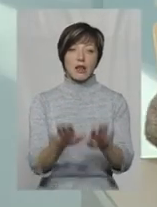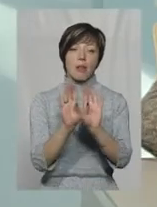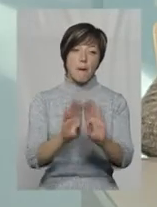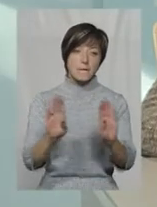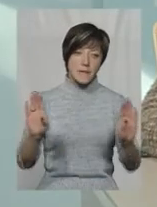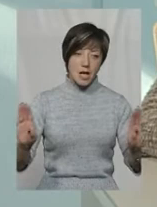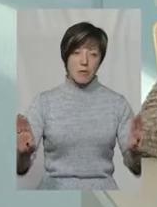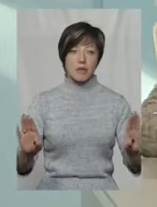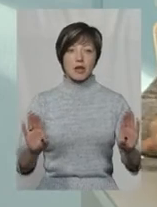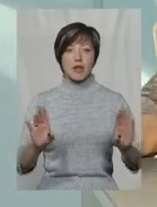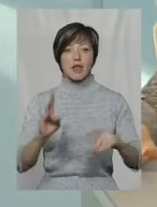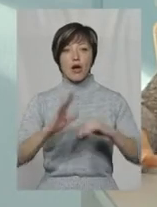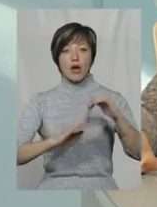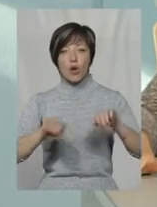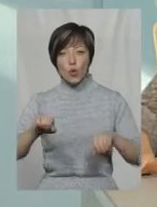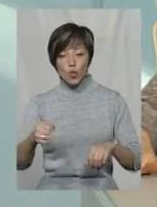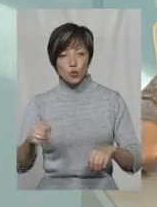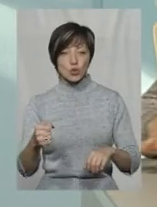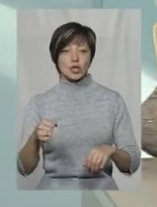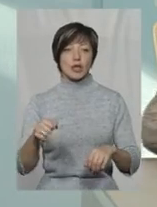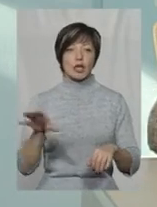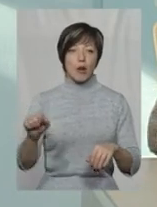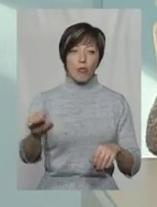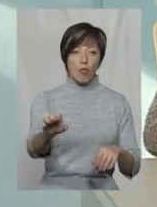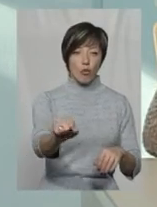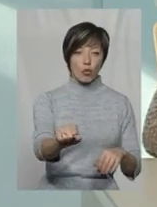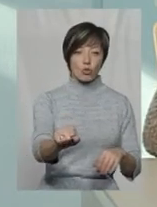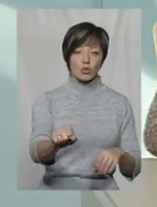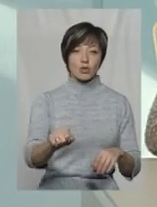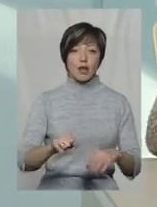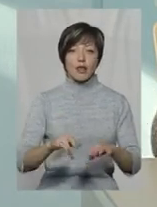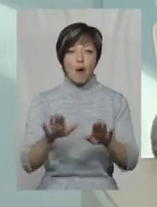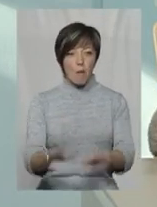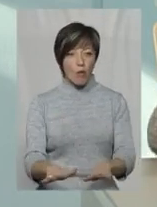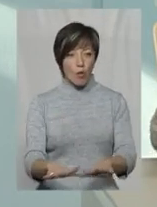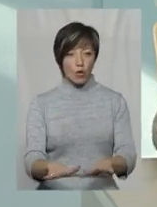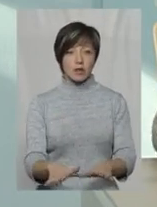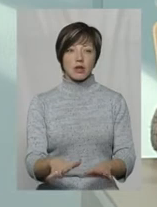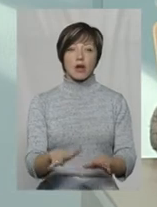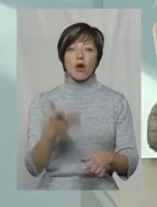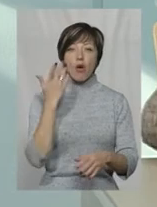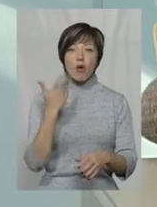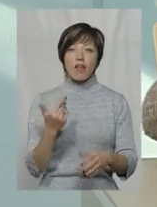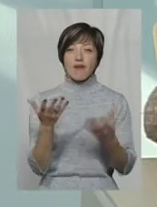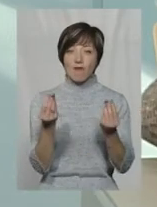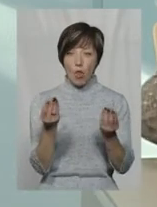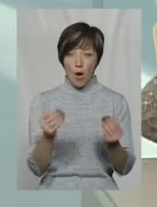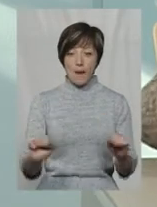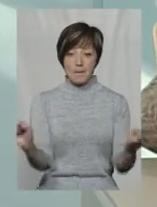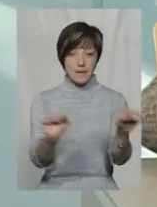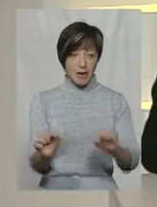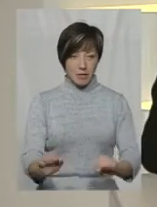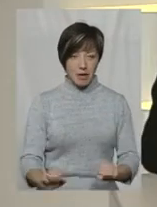меблі, на ручки, на поручні, на пол. Тому вологе прибирання, і якщо ми